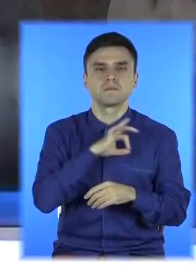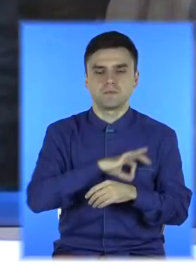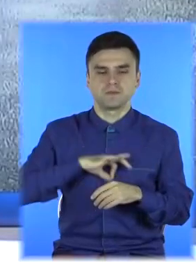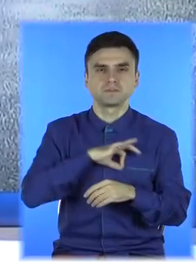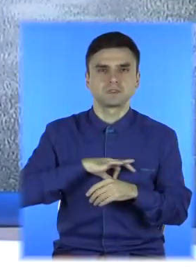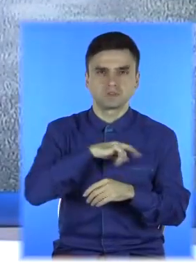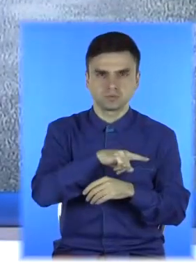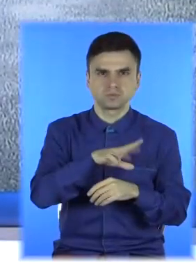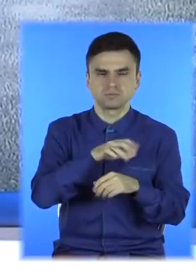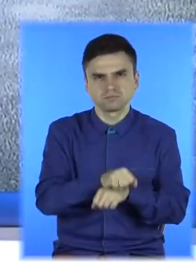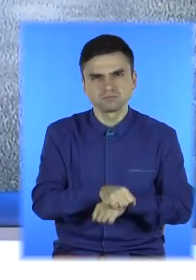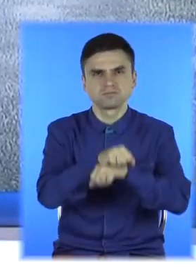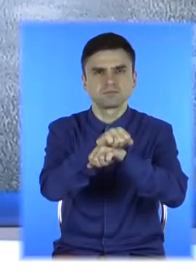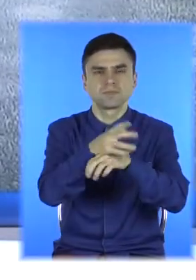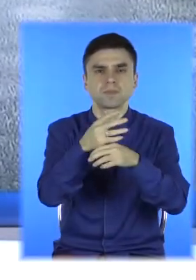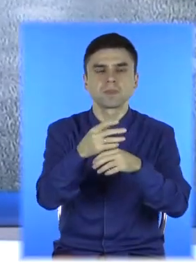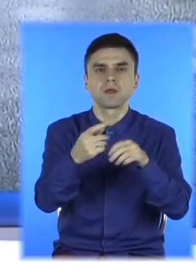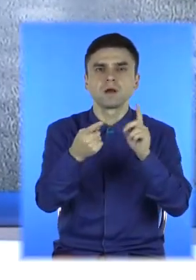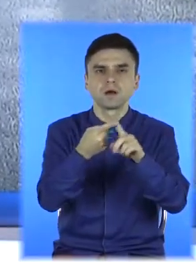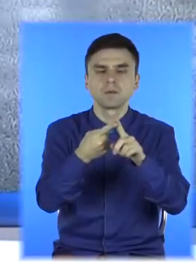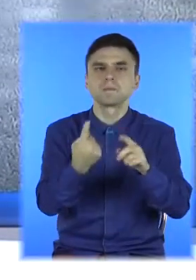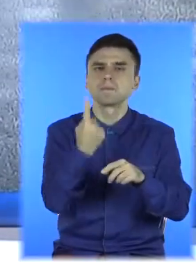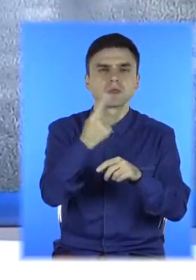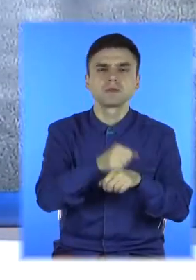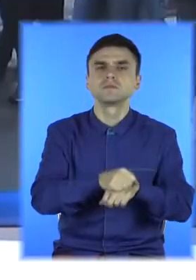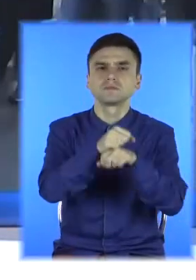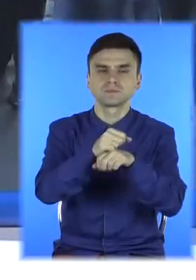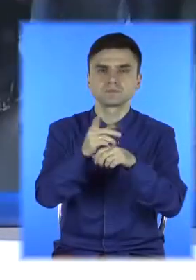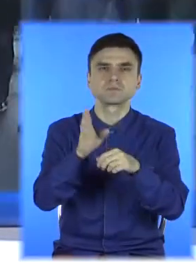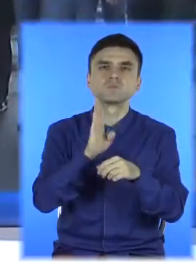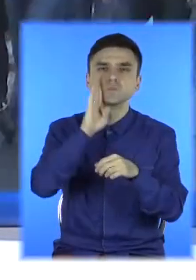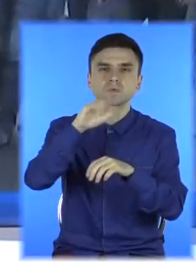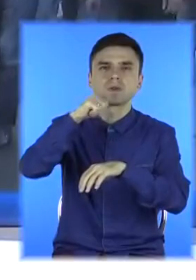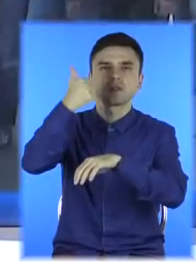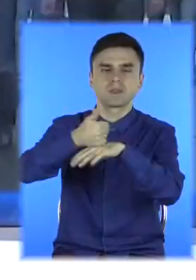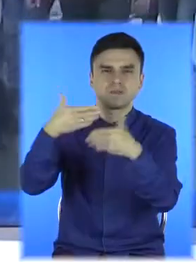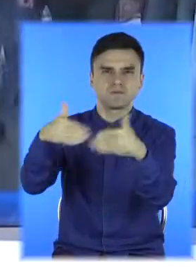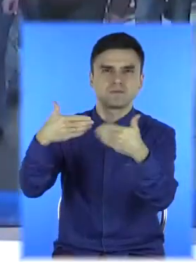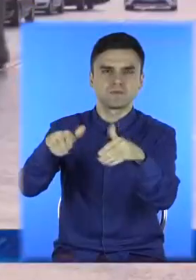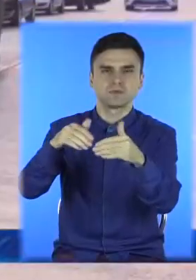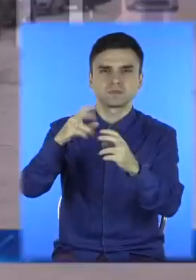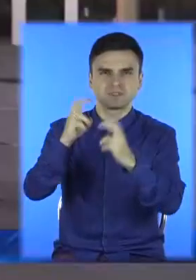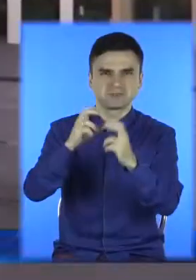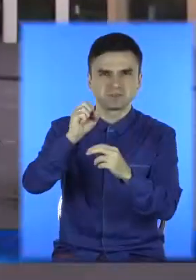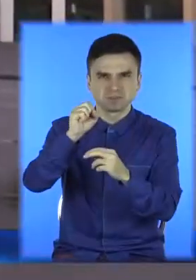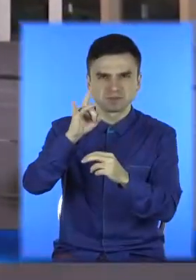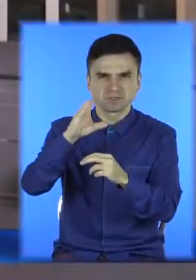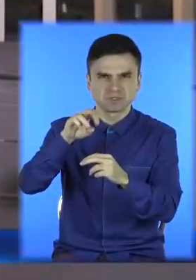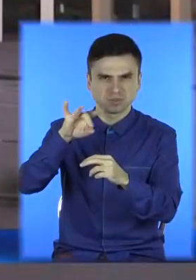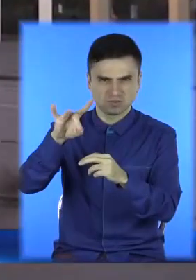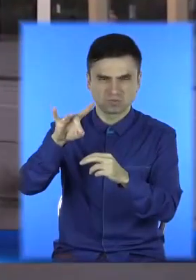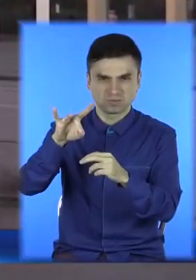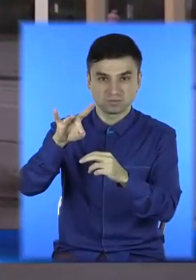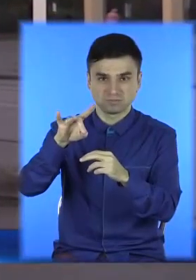Кривий Ріг. Там зібралося усього 20 людей, хоча акцію анонсували заздалегідь. Більш того, інші профспілки взагалі